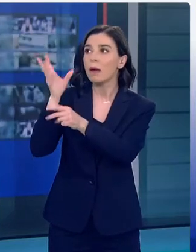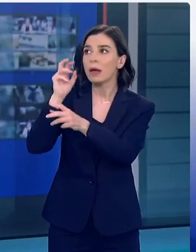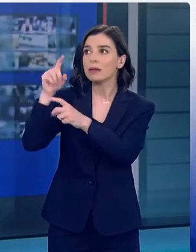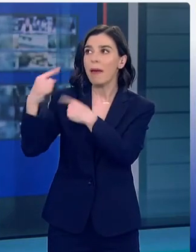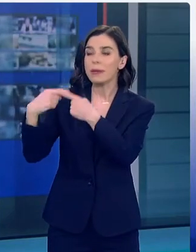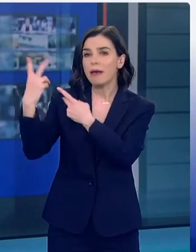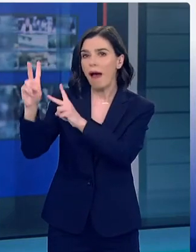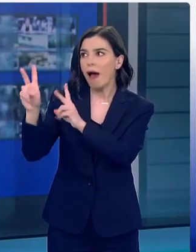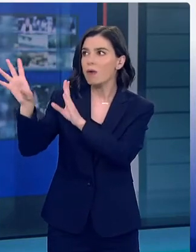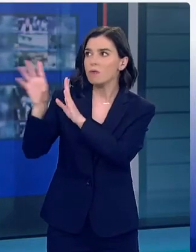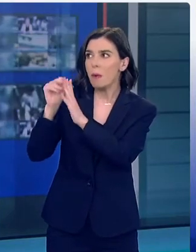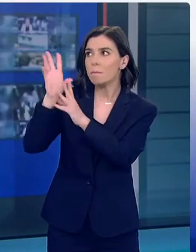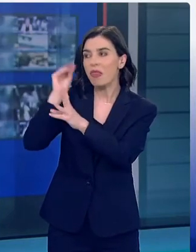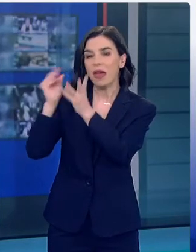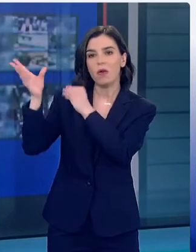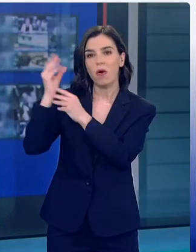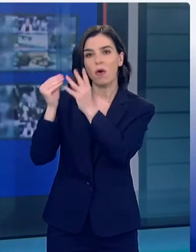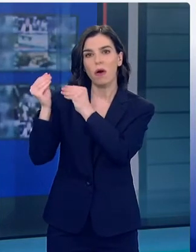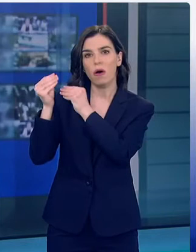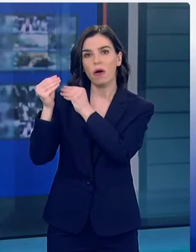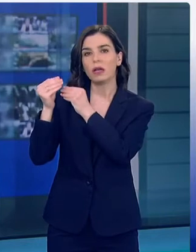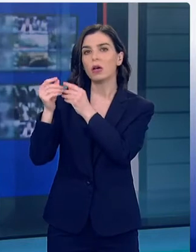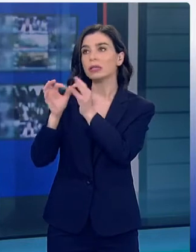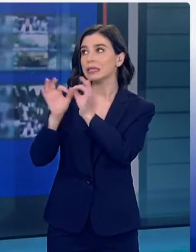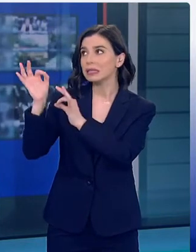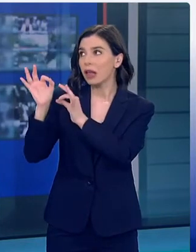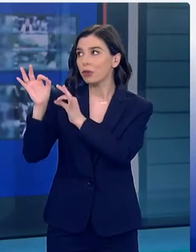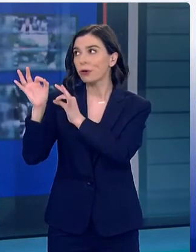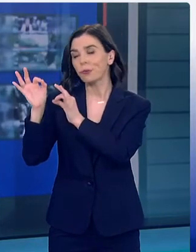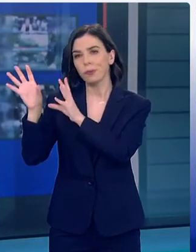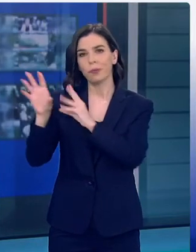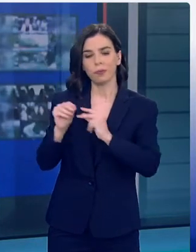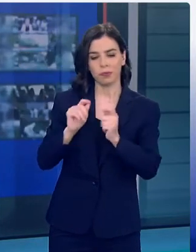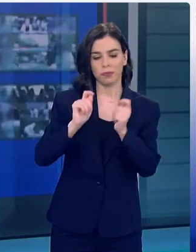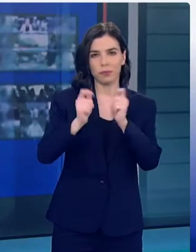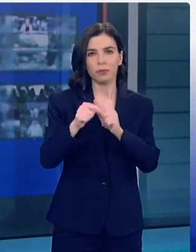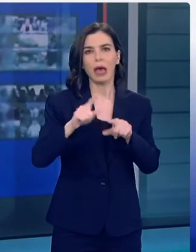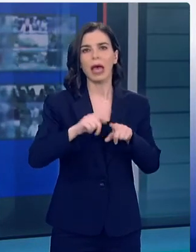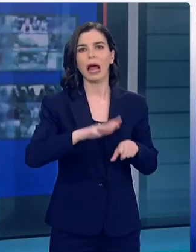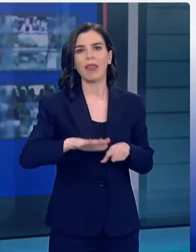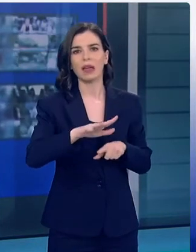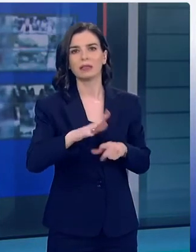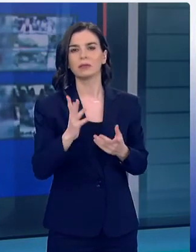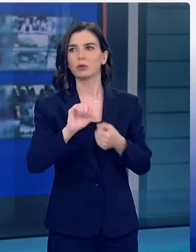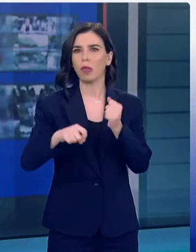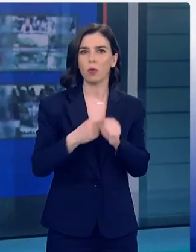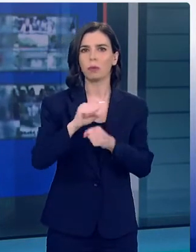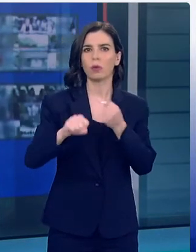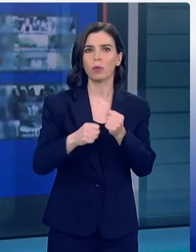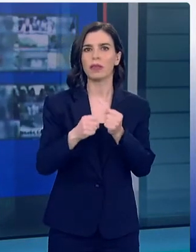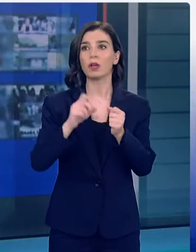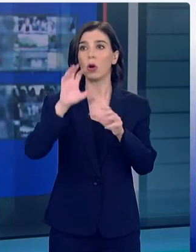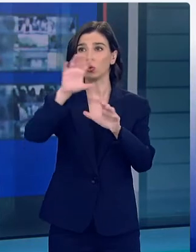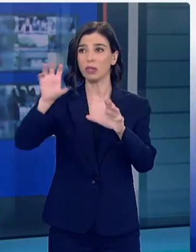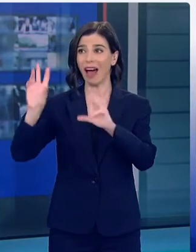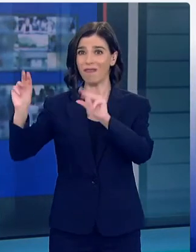χωρών και προσπαθούμε να προσαρμόσουμε οποιοδήποτε σχέδιο και στη δικιά μας πραγματικότητα και στις δικές μας ιδιαιτερότητες. Δεν είναι όλες οι